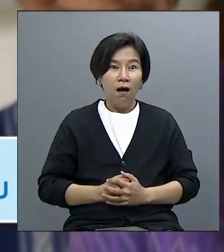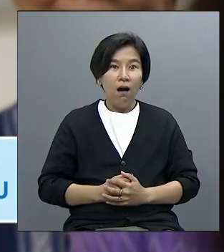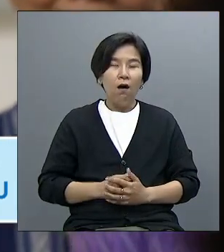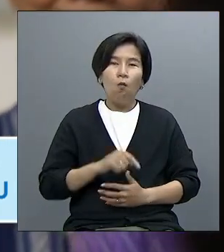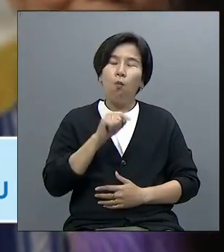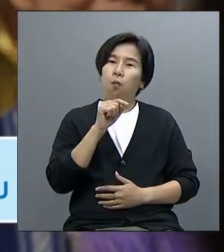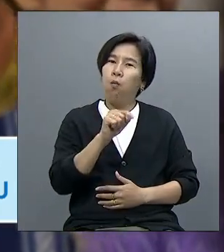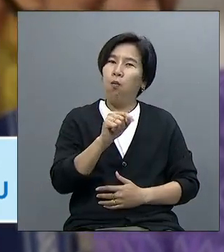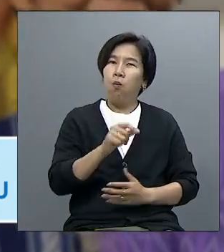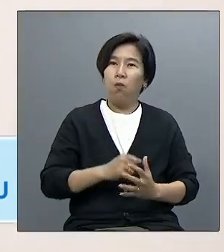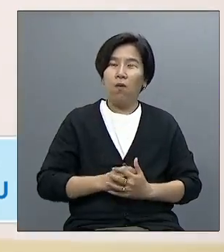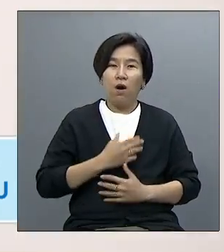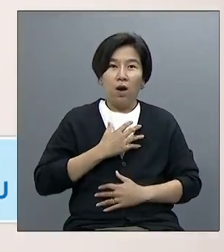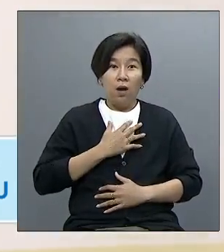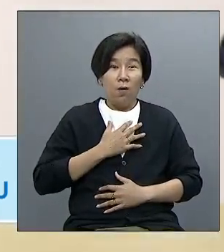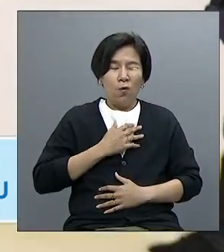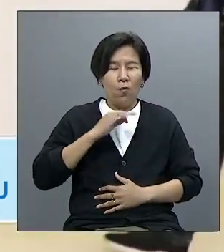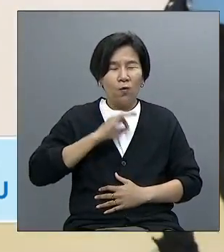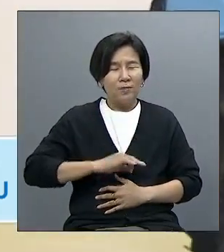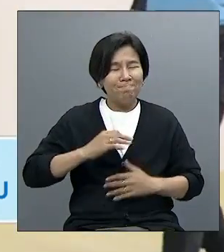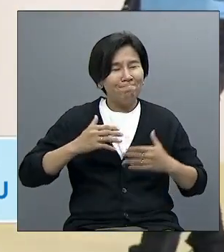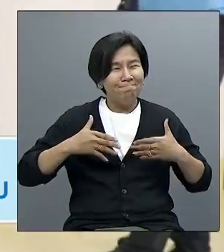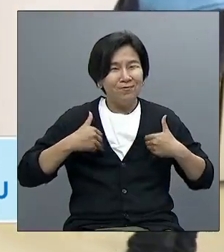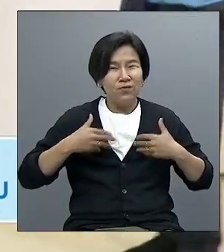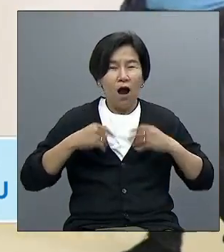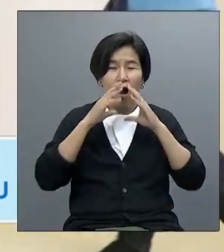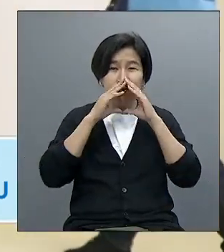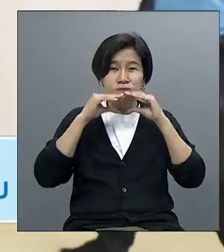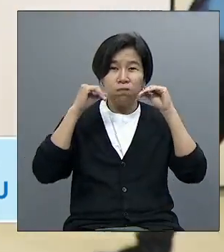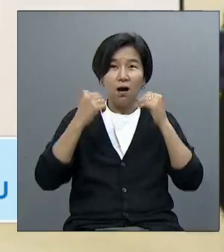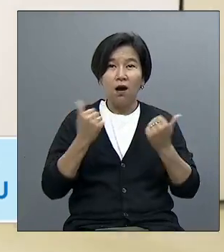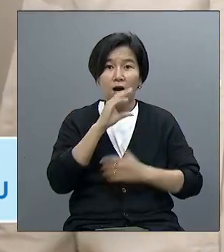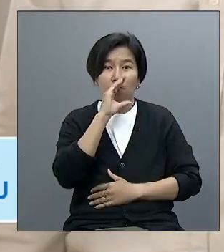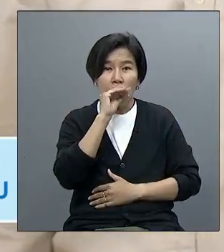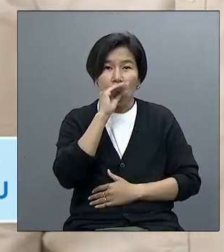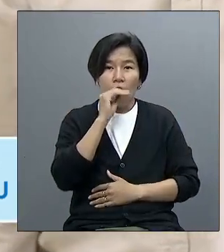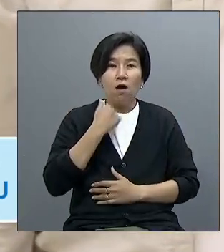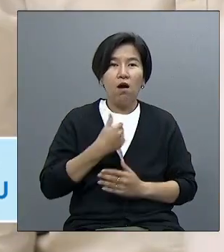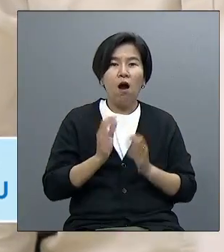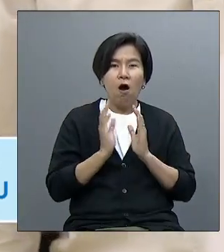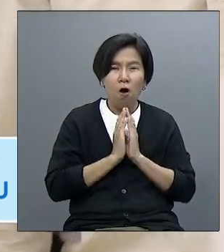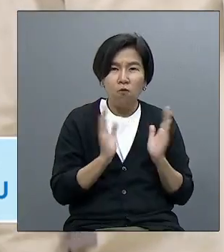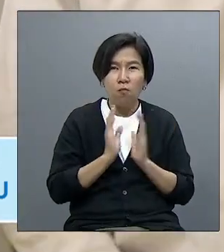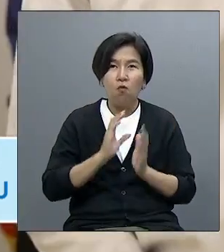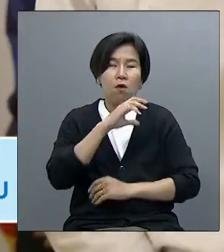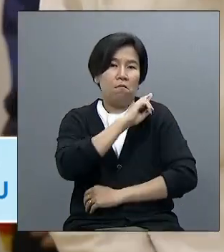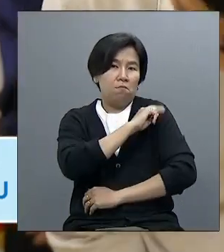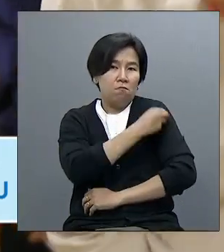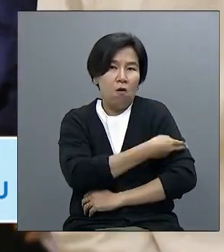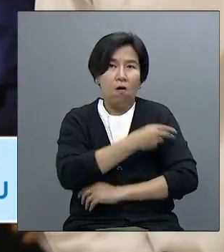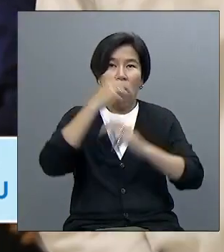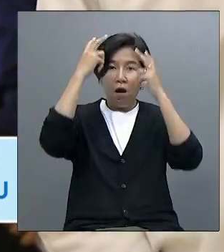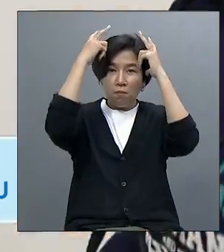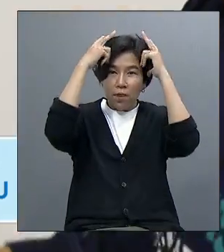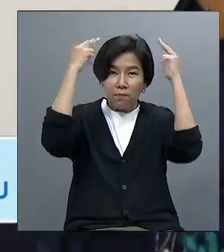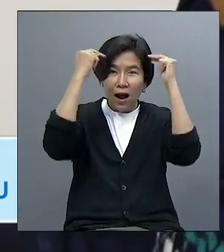มและอุทานออกมาด้วยความดีใจทั้งนี้ก็ยังได้กล่าวขอบคุณทุกๆคนนะคะไม่ว่าจะเป็นคุณหมอคุณพยาบาลรว